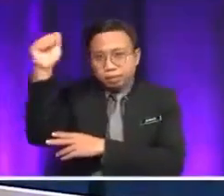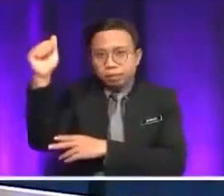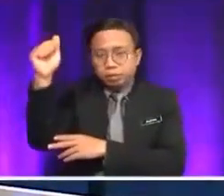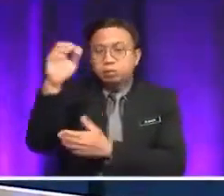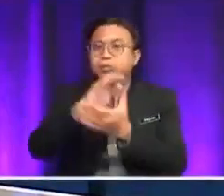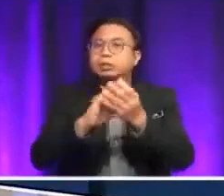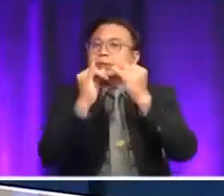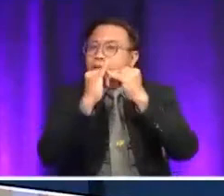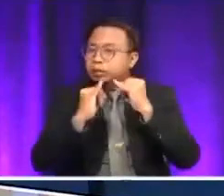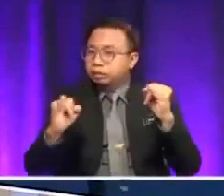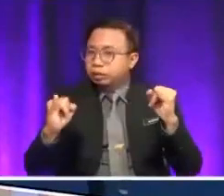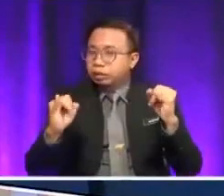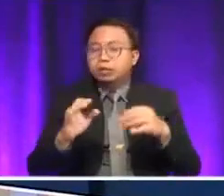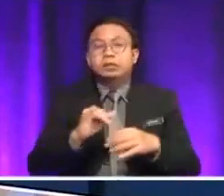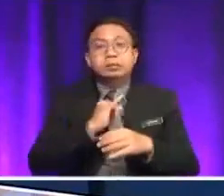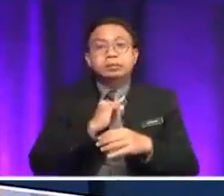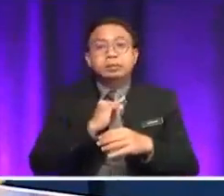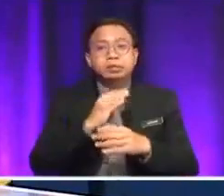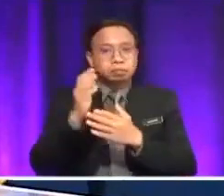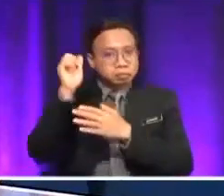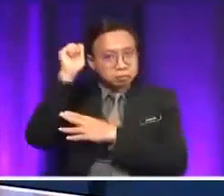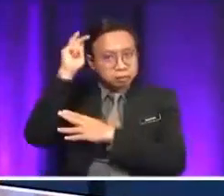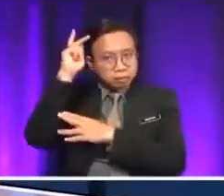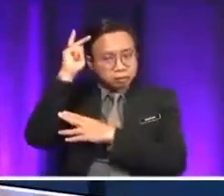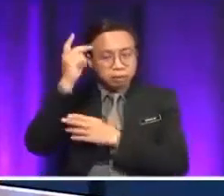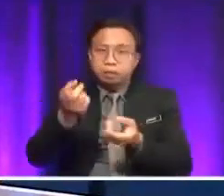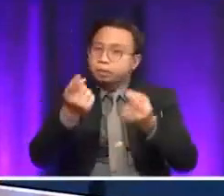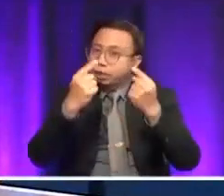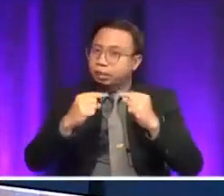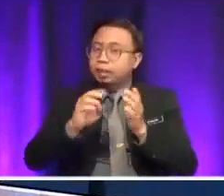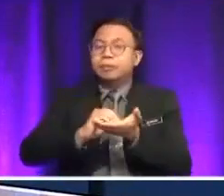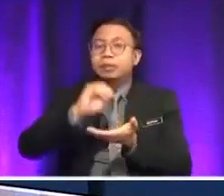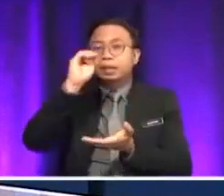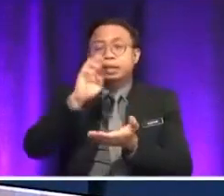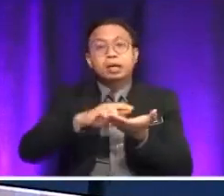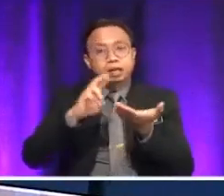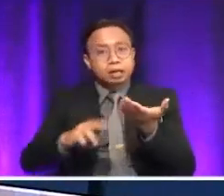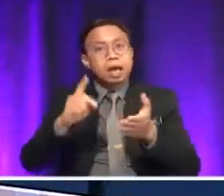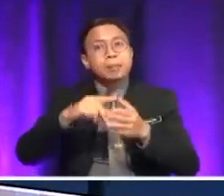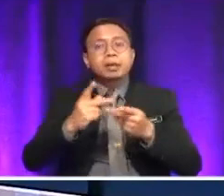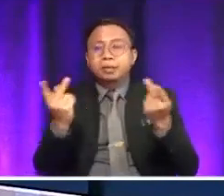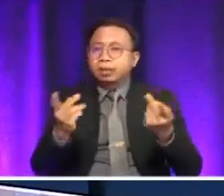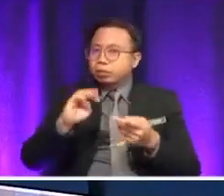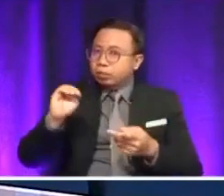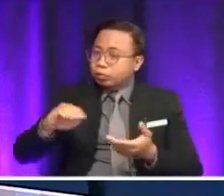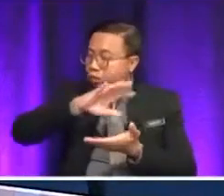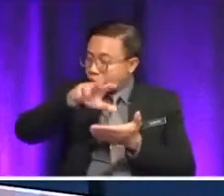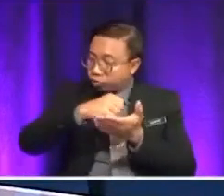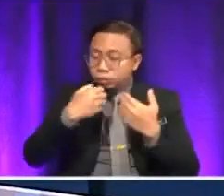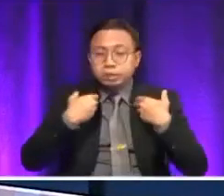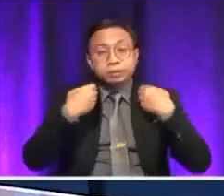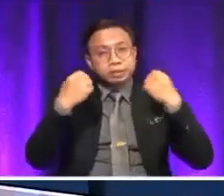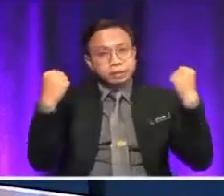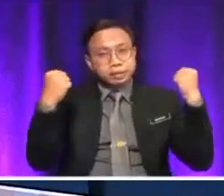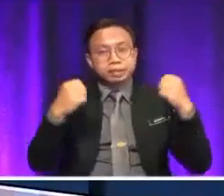Assalamualaikum, salam sejahtera, what's up everybody. Saya Akmal Nazri, selamat datang ke Menengah Rendah. Apa khabar murid-murid semua, sihat?